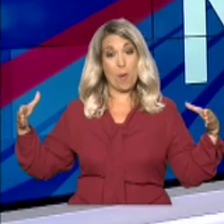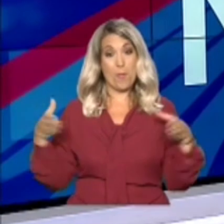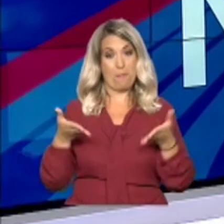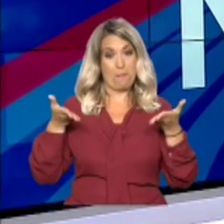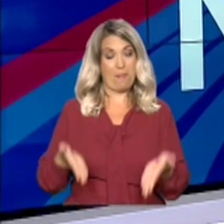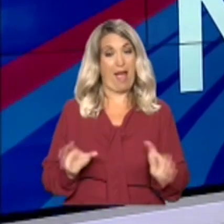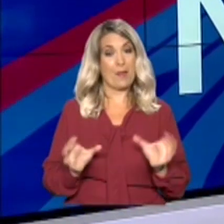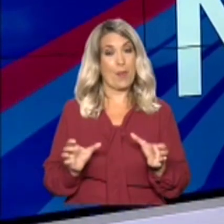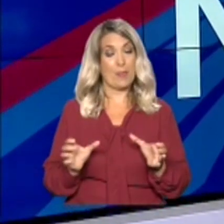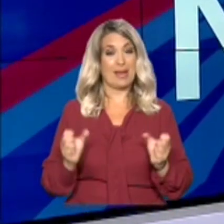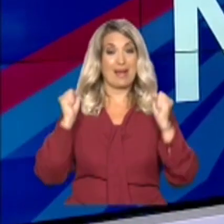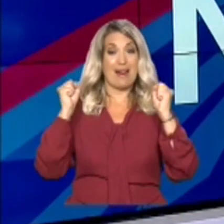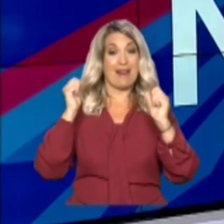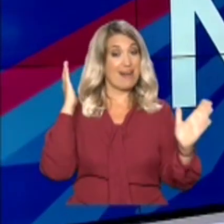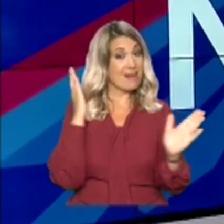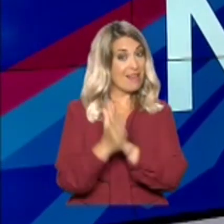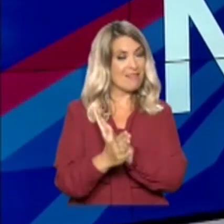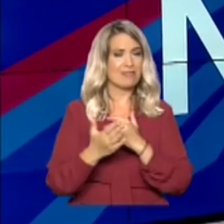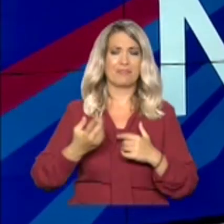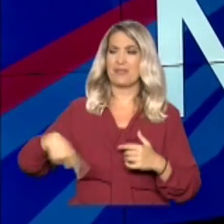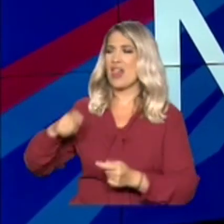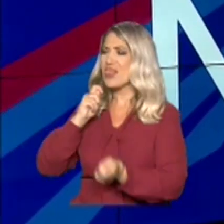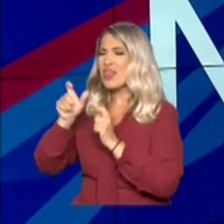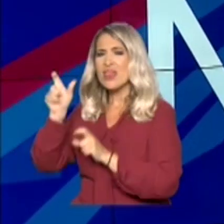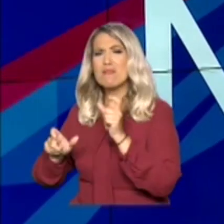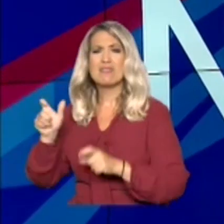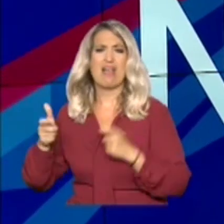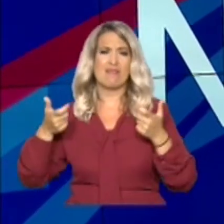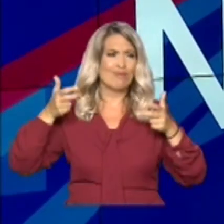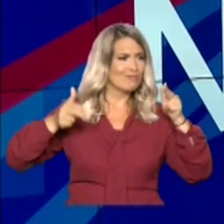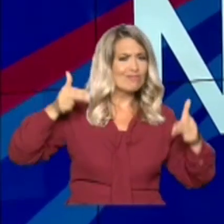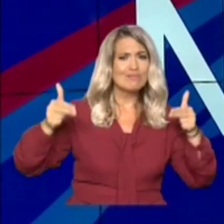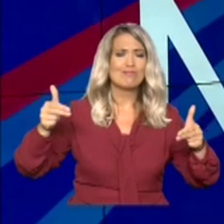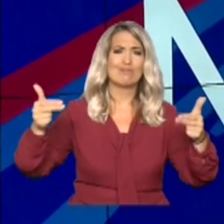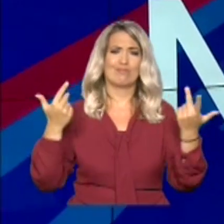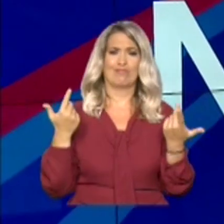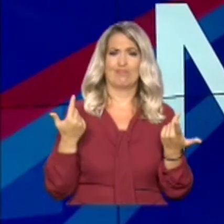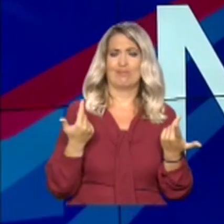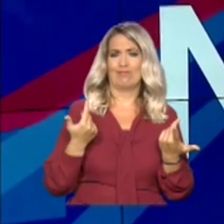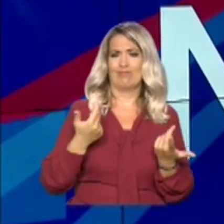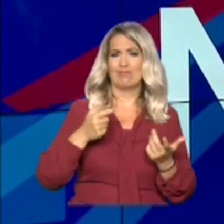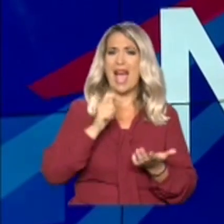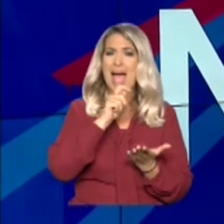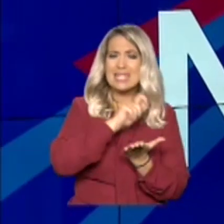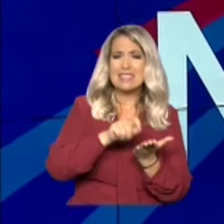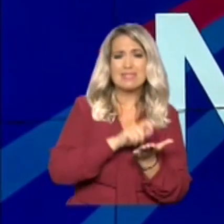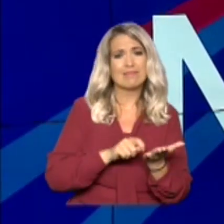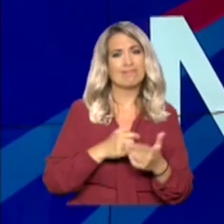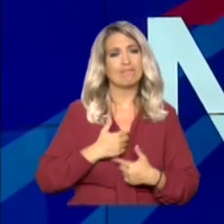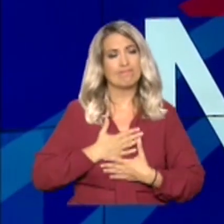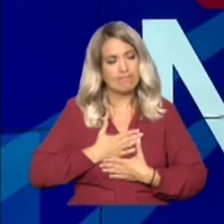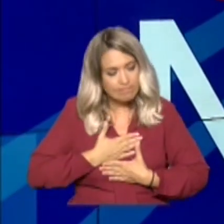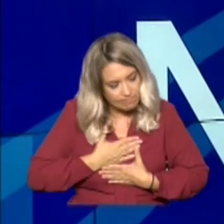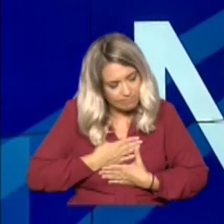της εκπομπής, μιλώ για τους δημοσιογράφους, για τους τεχνικούς μας παντού, την ευγνωμοσύνη για την εμπιστοσύνη που μας